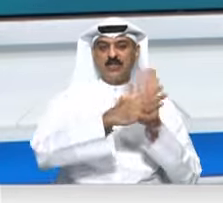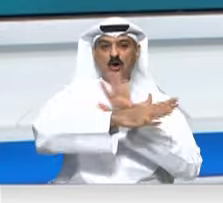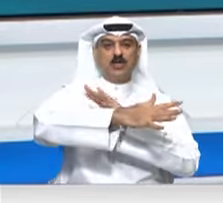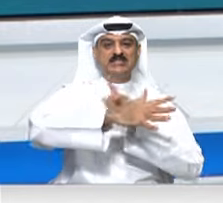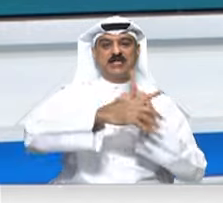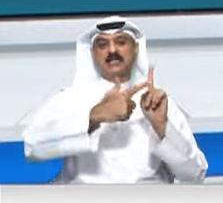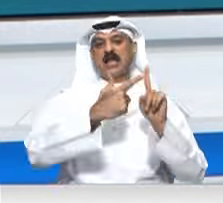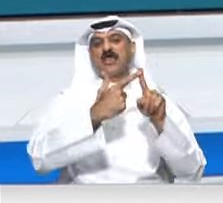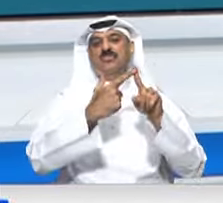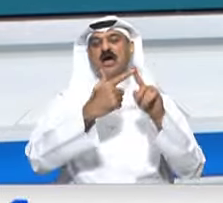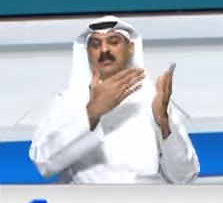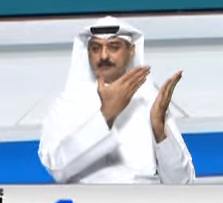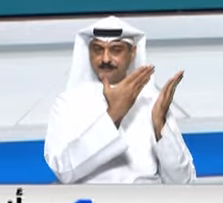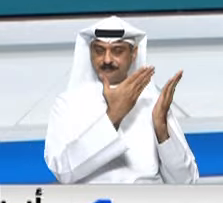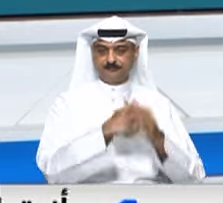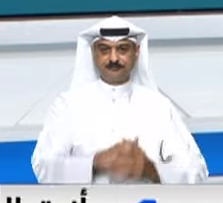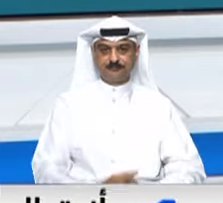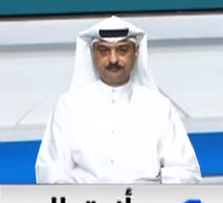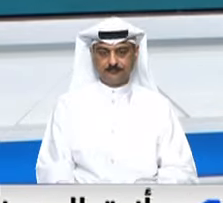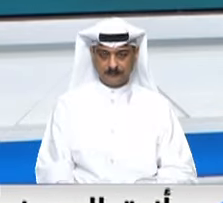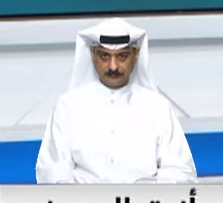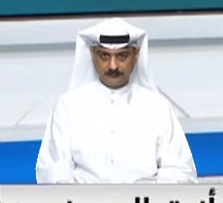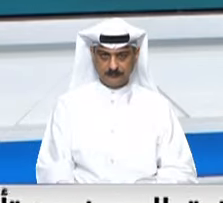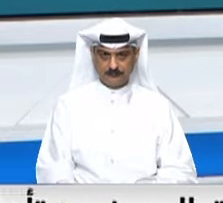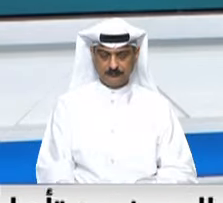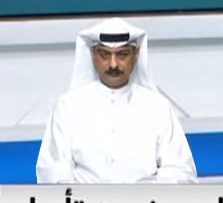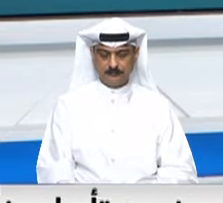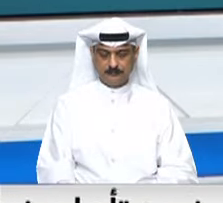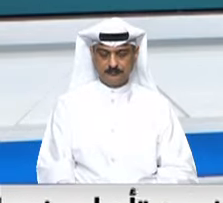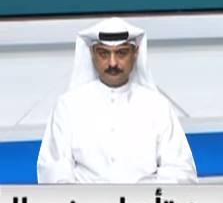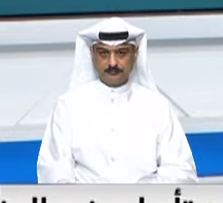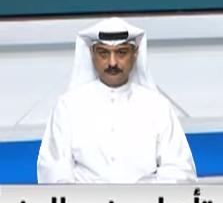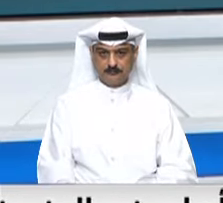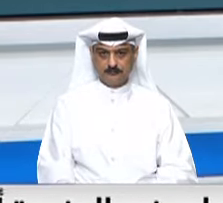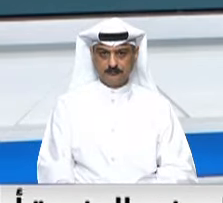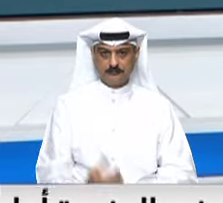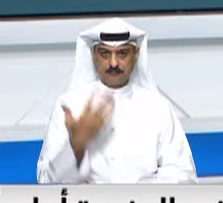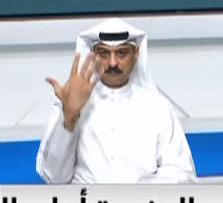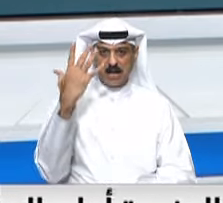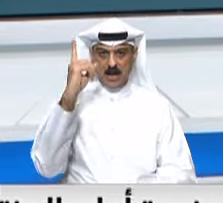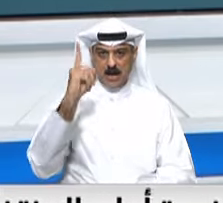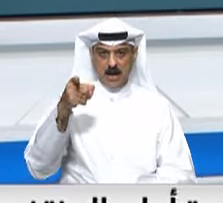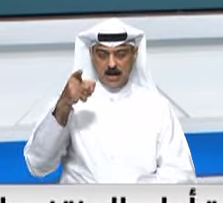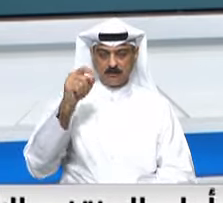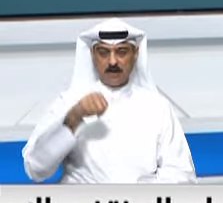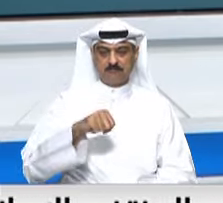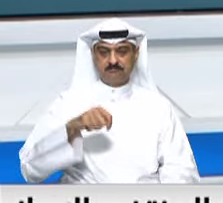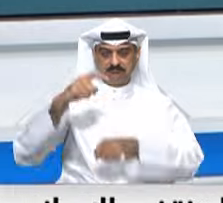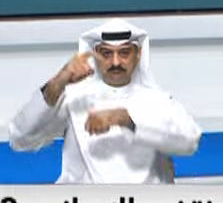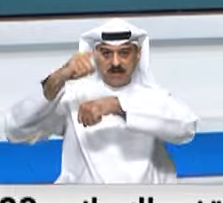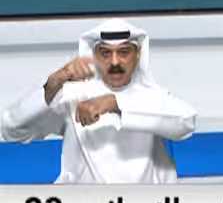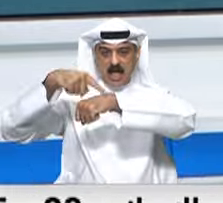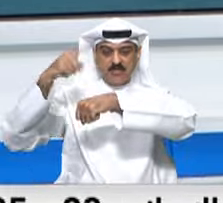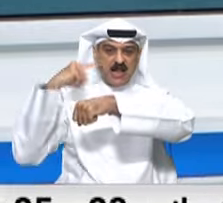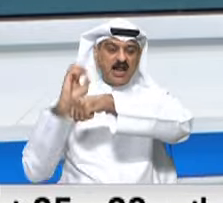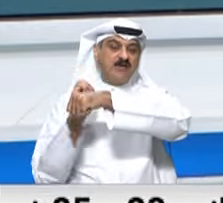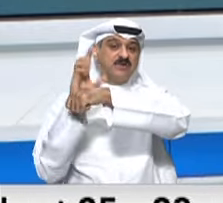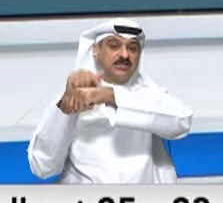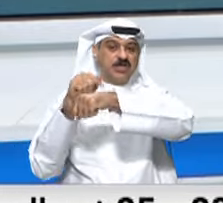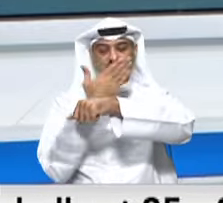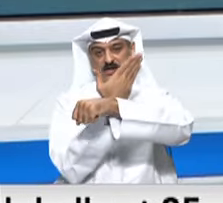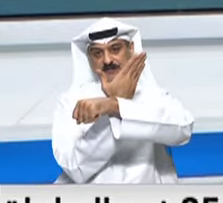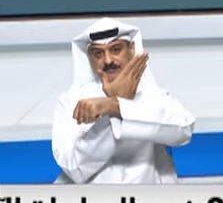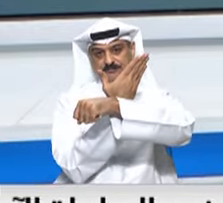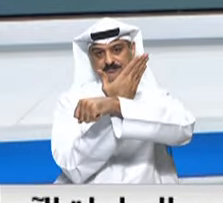الليل والجزر الثاني الساعه 3 و17 دقيقه مساء المواق باذن الله اذان الفيجر الساعه 3